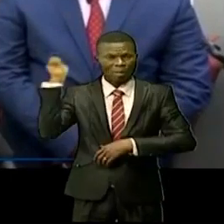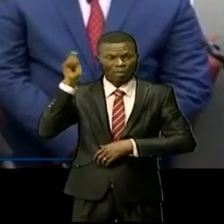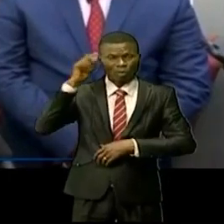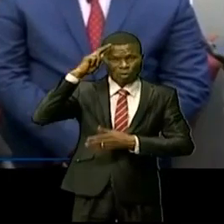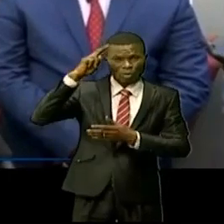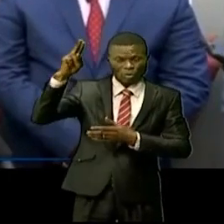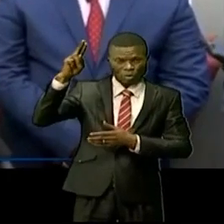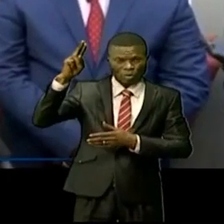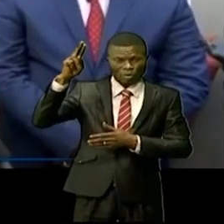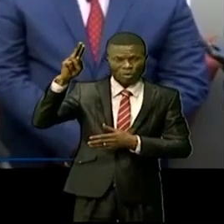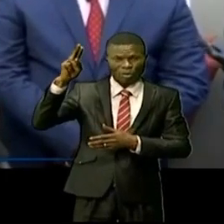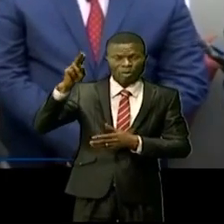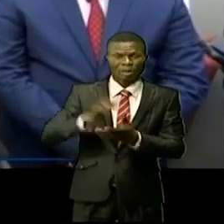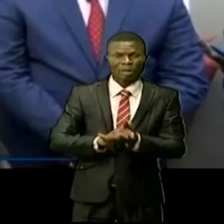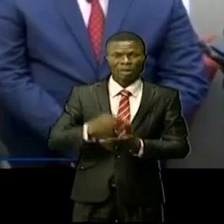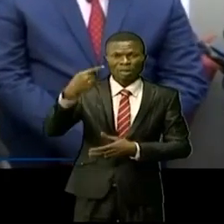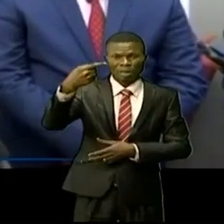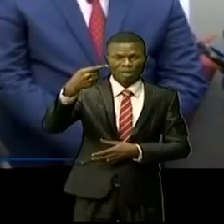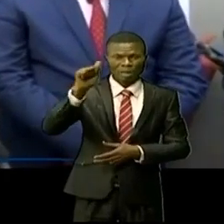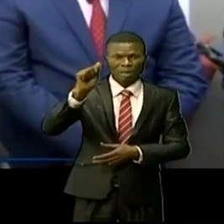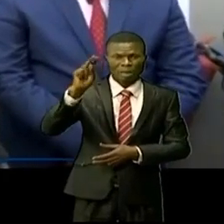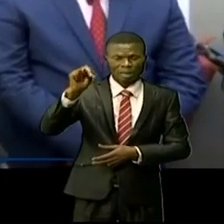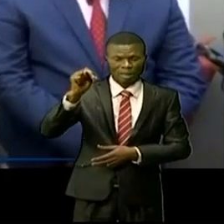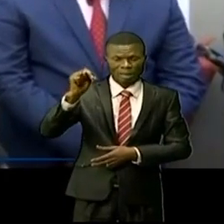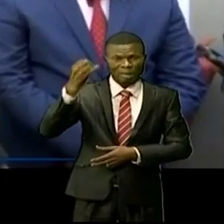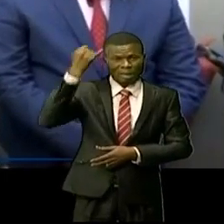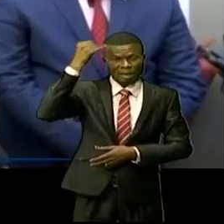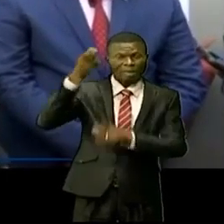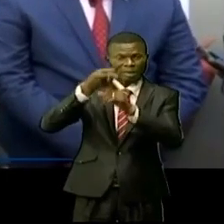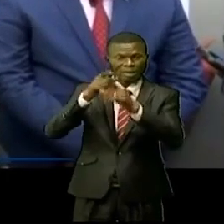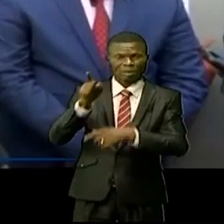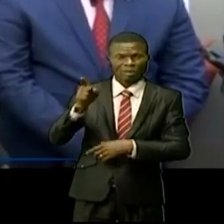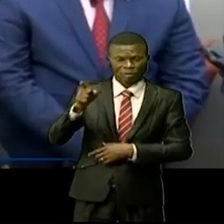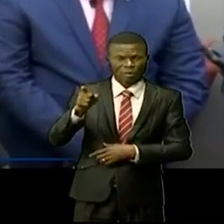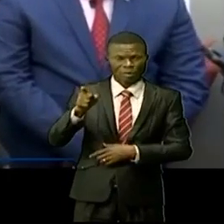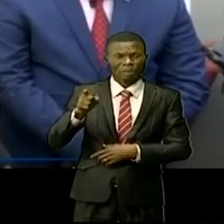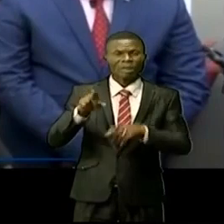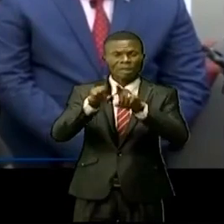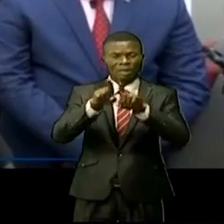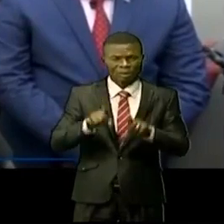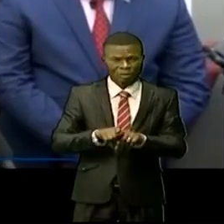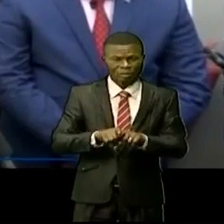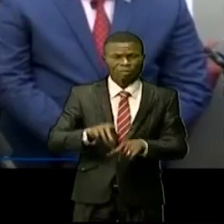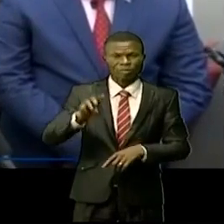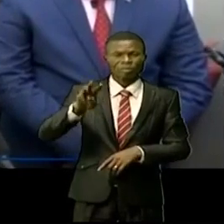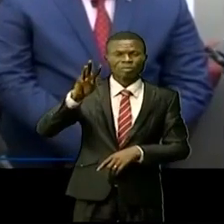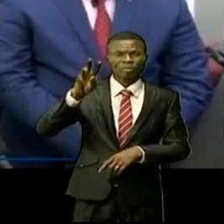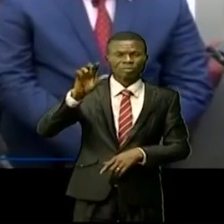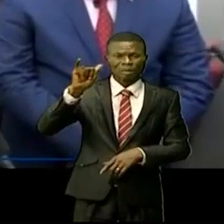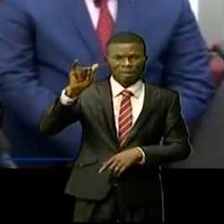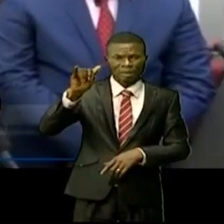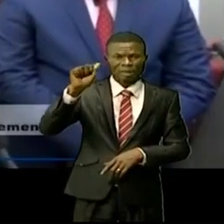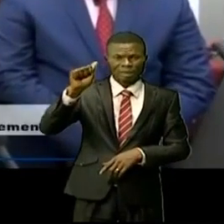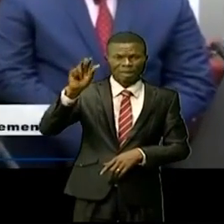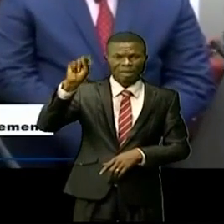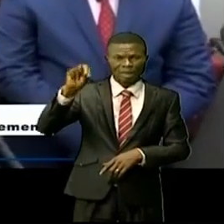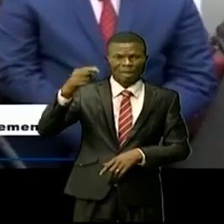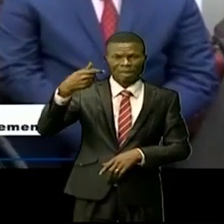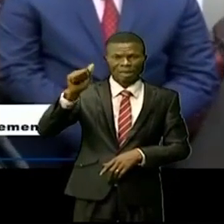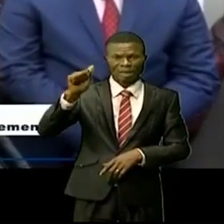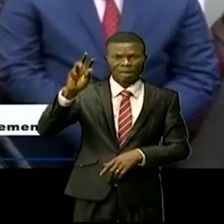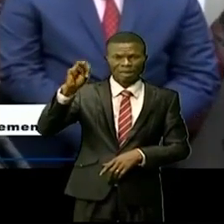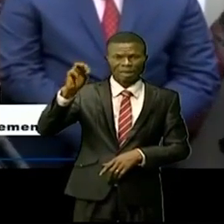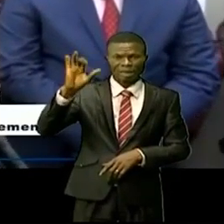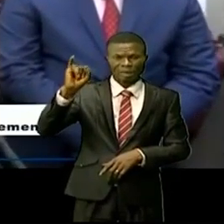Gand, Pascal Boux, l'initiateur du projet de la tour à flux de Yangambi. C'est cette tour-là, avec son monitoring de